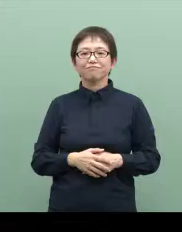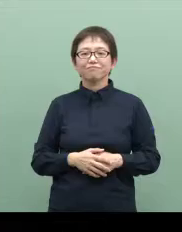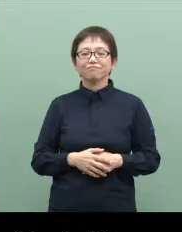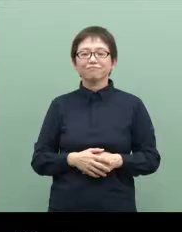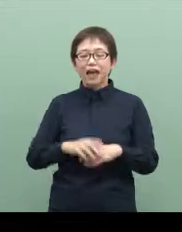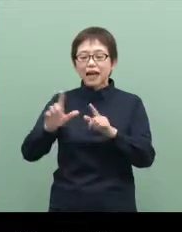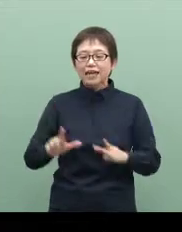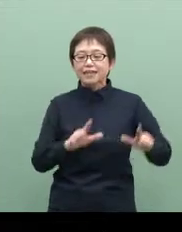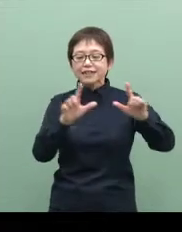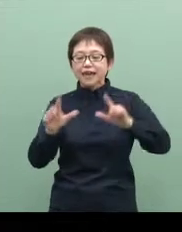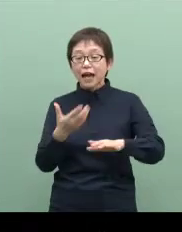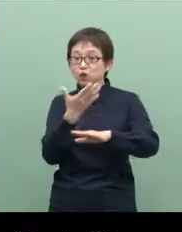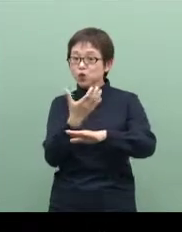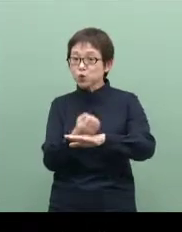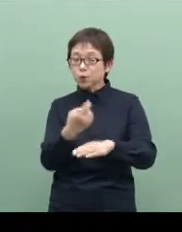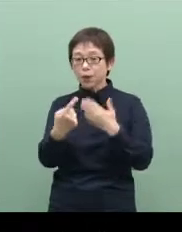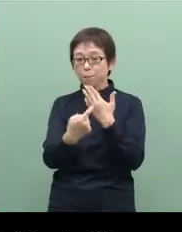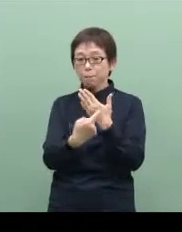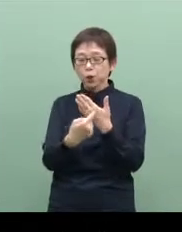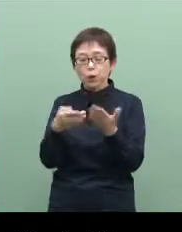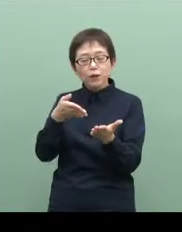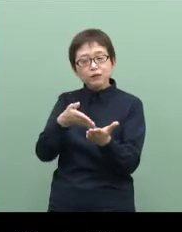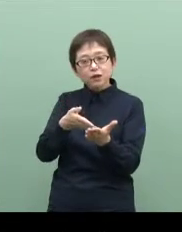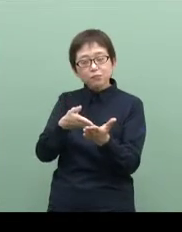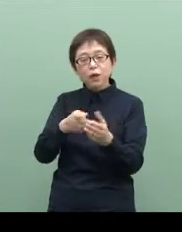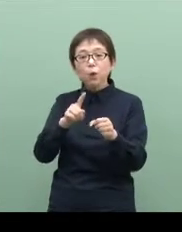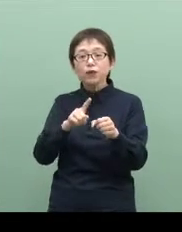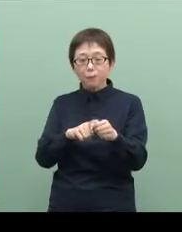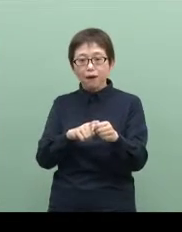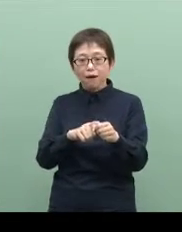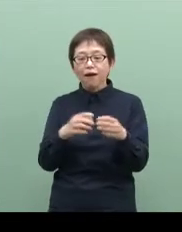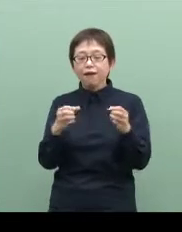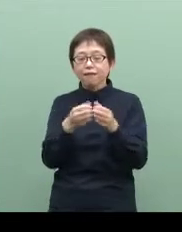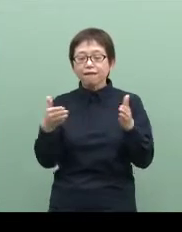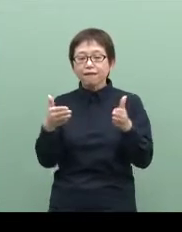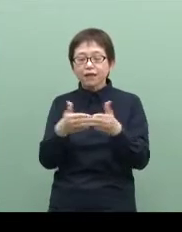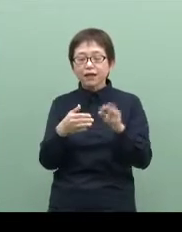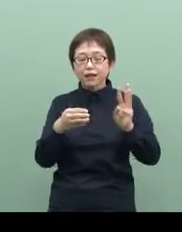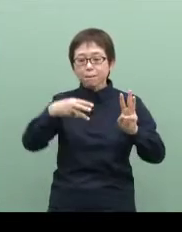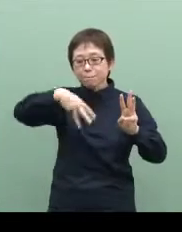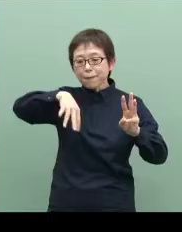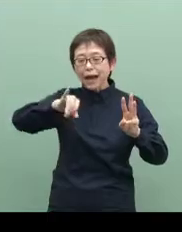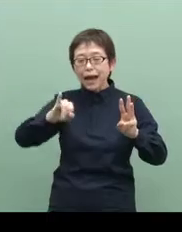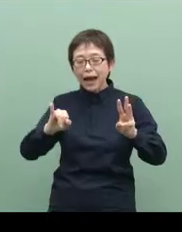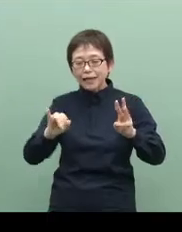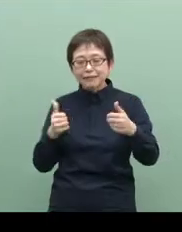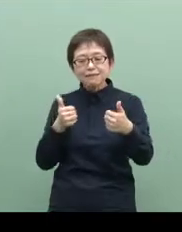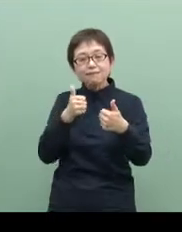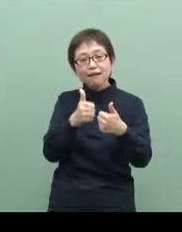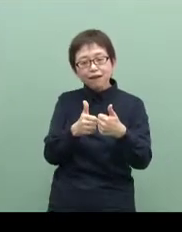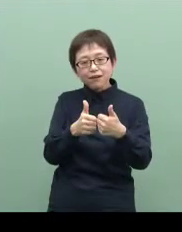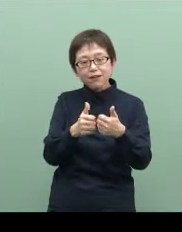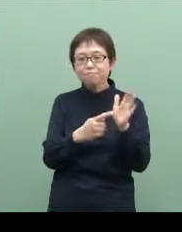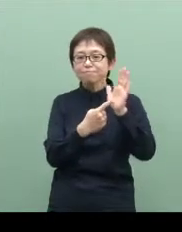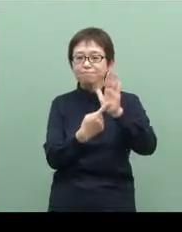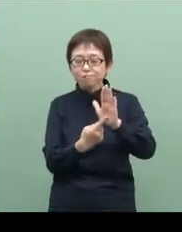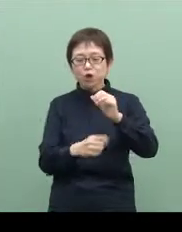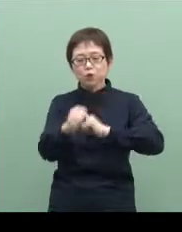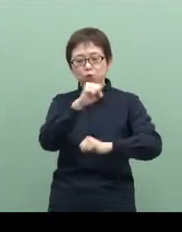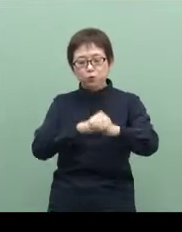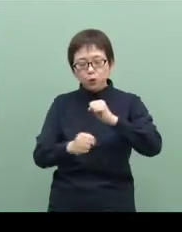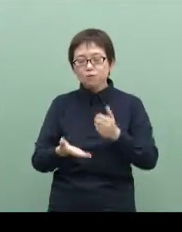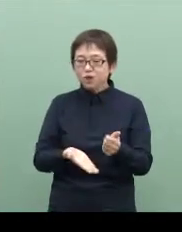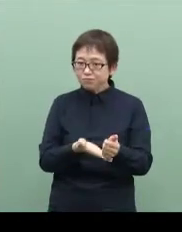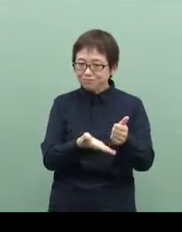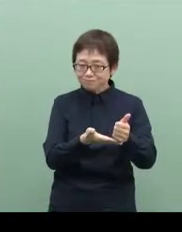さらに県では生活習慣のポイントを皆さんに分かりやすく伝えるため、長崎三昧チャレンジというキャッチフレーズを作って県民運